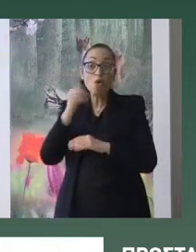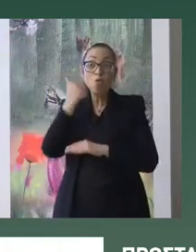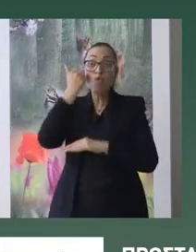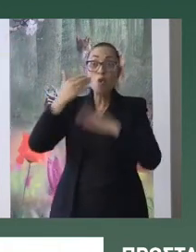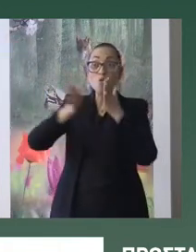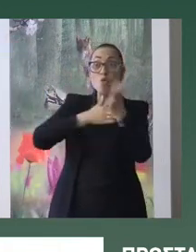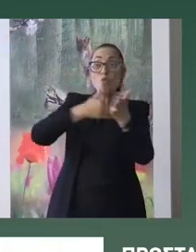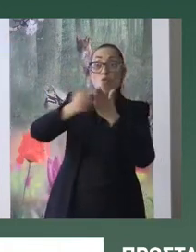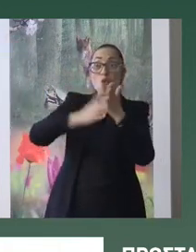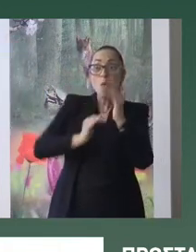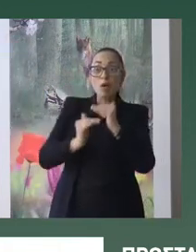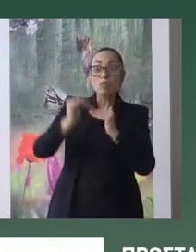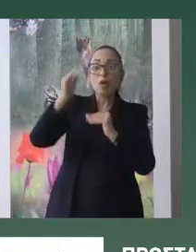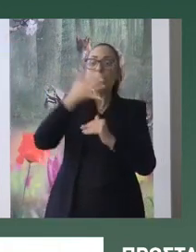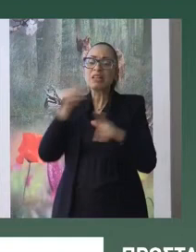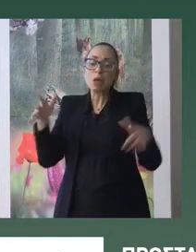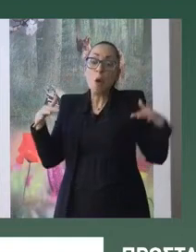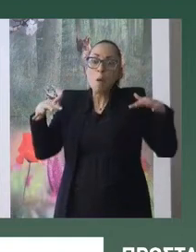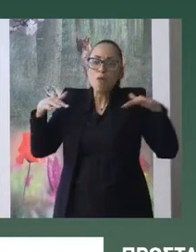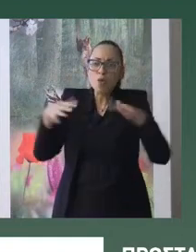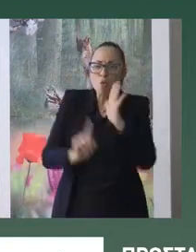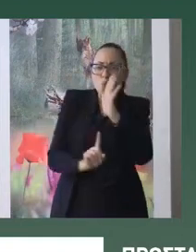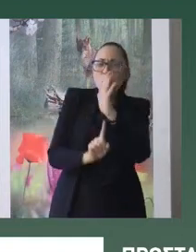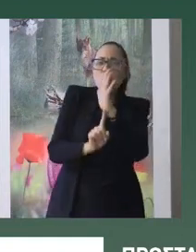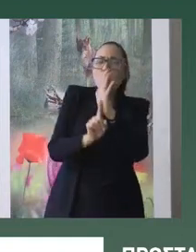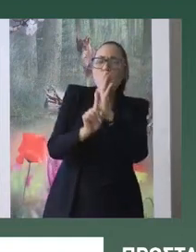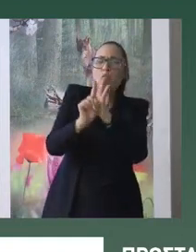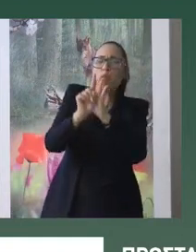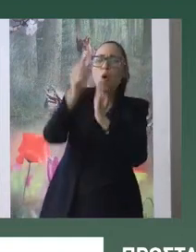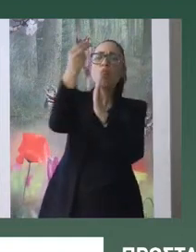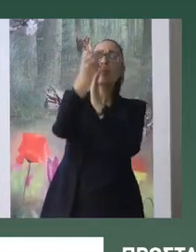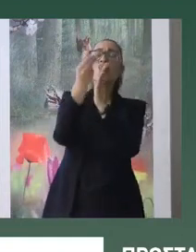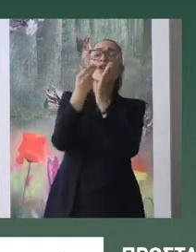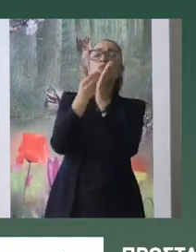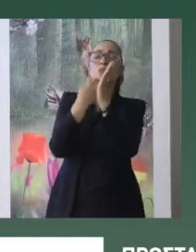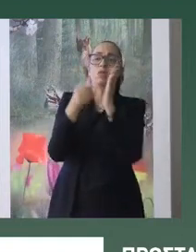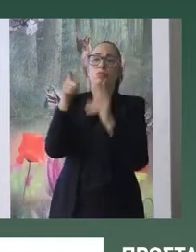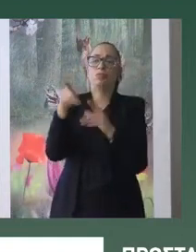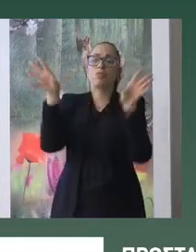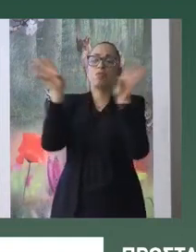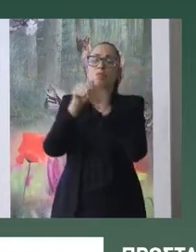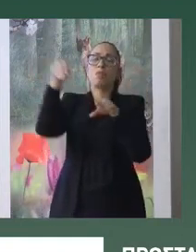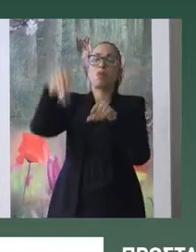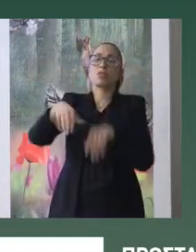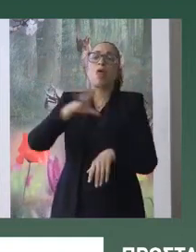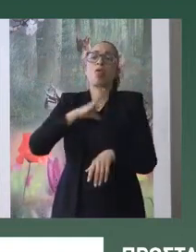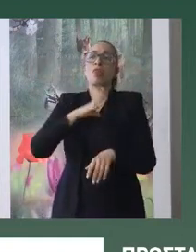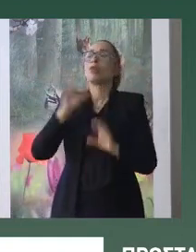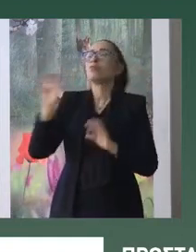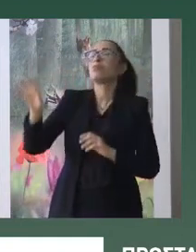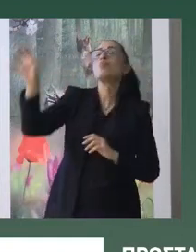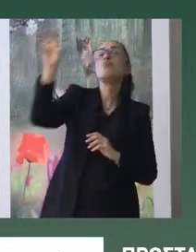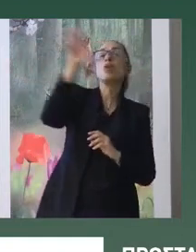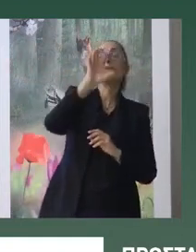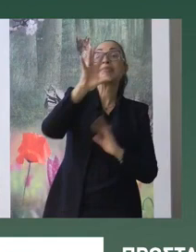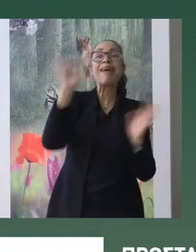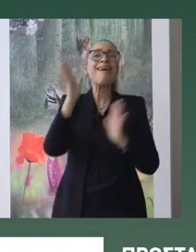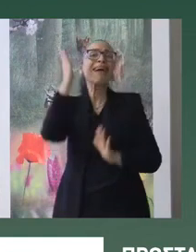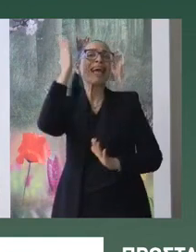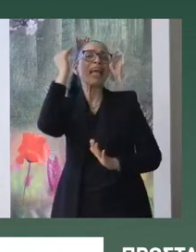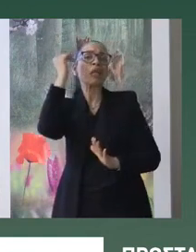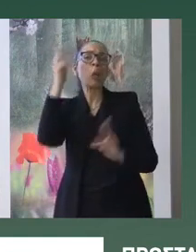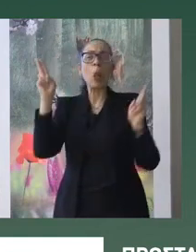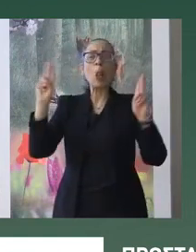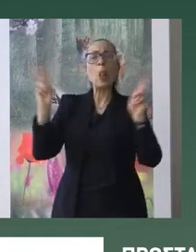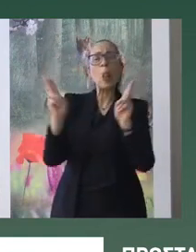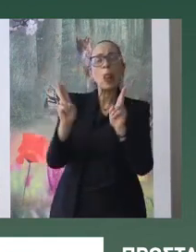δείκτης, τόσο πιο επιθετική είναι η θερμοκρασία και το θερμικό περιβάλλον στον πολίτη που ζει στις αντίστοιχες περιοχές. Όσο πιο κίτρινο ή